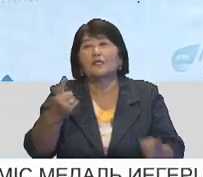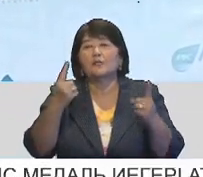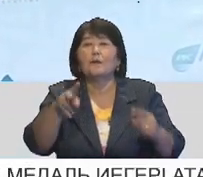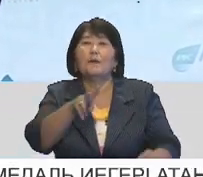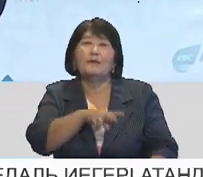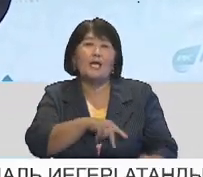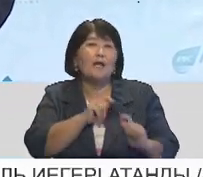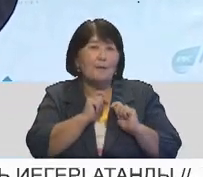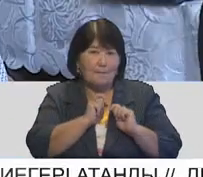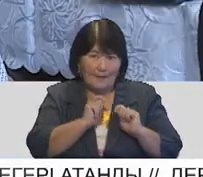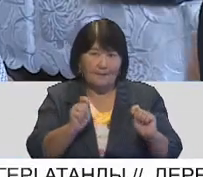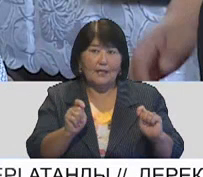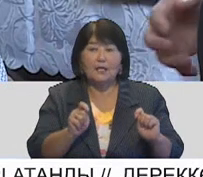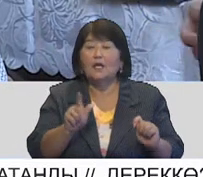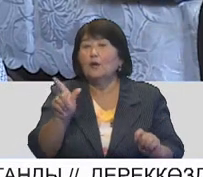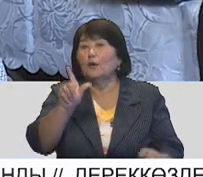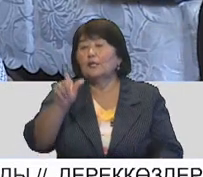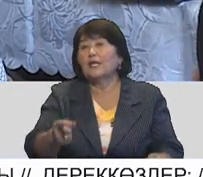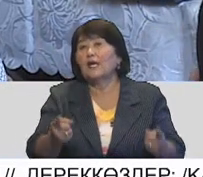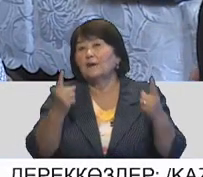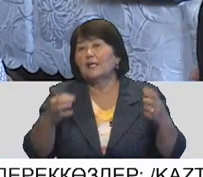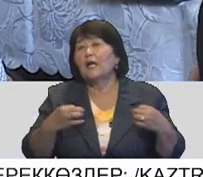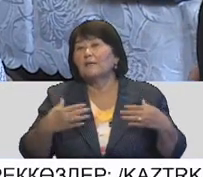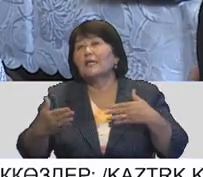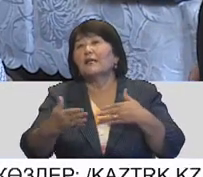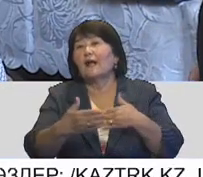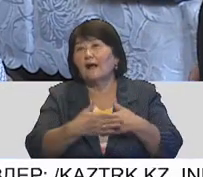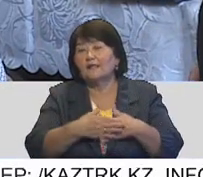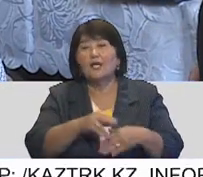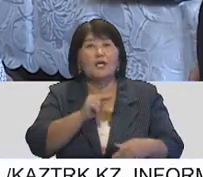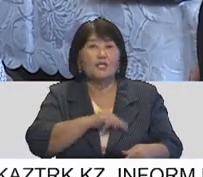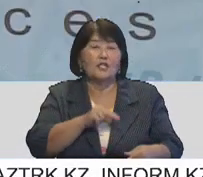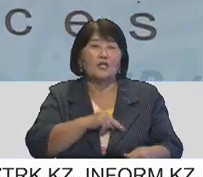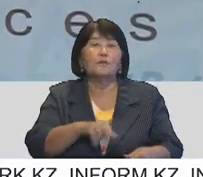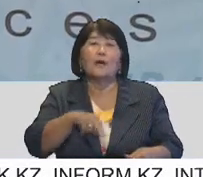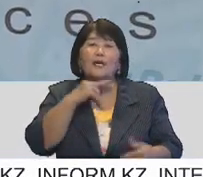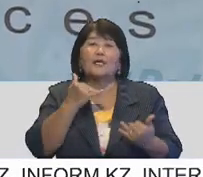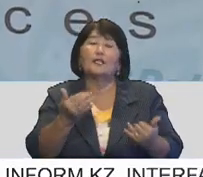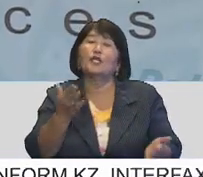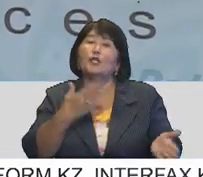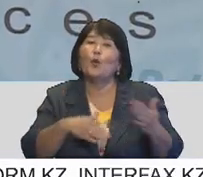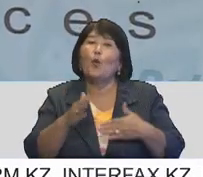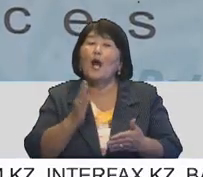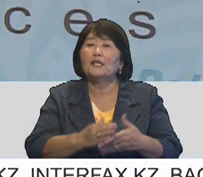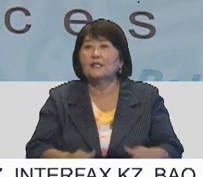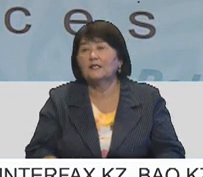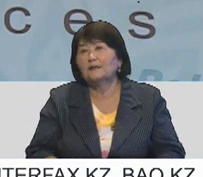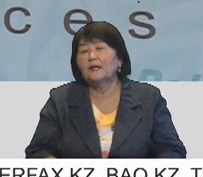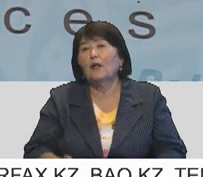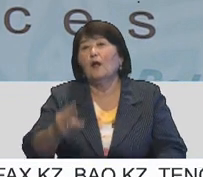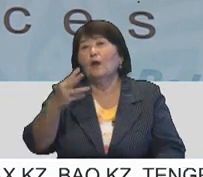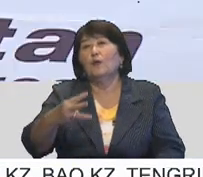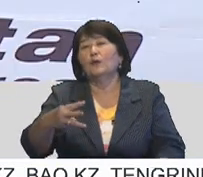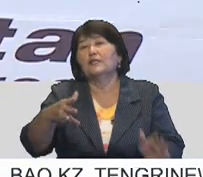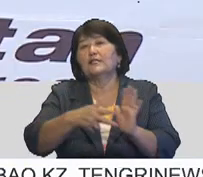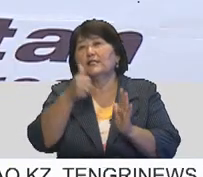медальмен марапатталды. Қос азамат мерейлі мереке қарсаңында еңбегінің еленгеніне қуанышты. 38 жылдан бері жұмыс